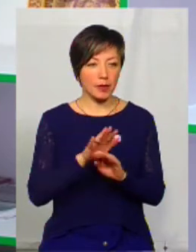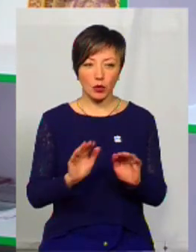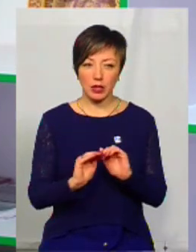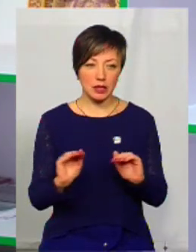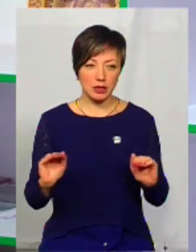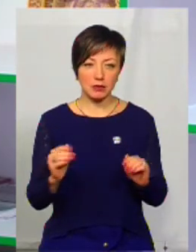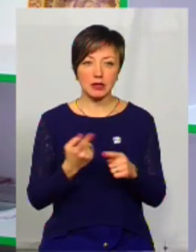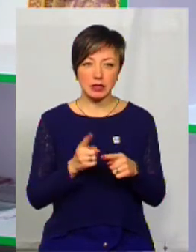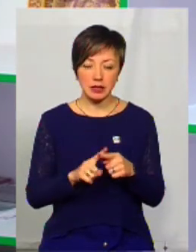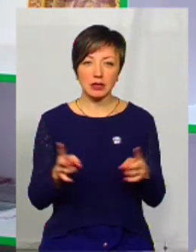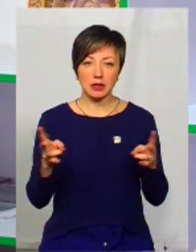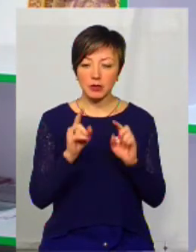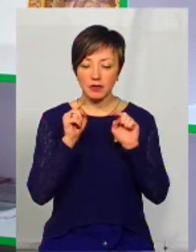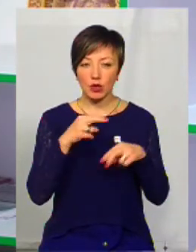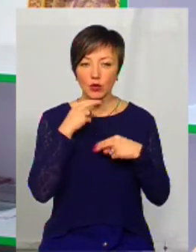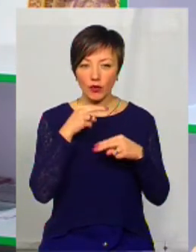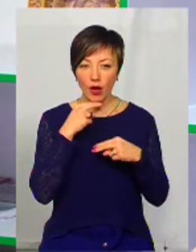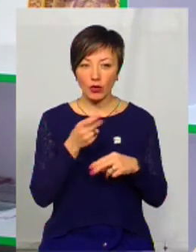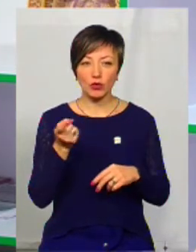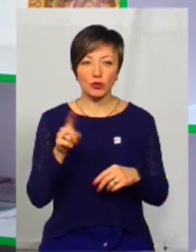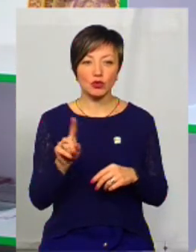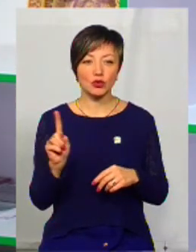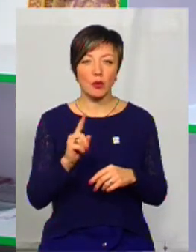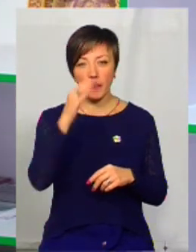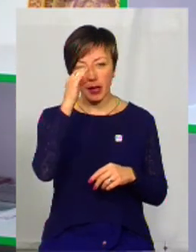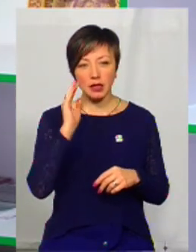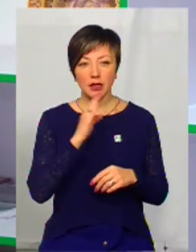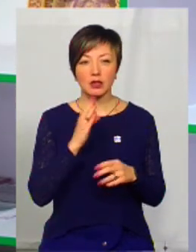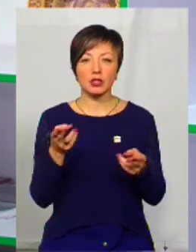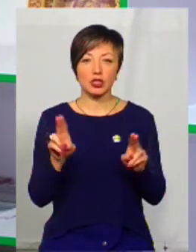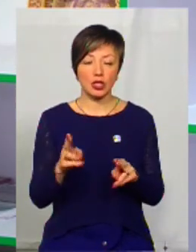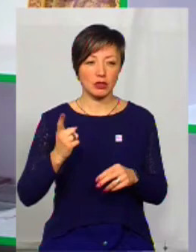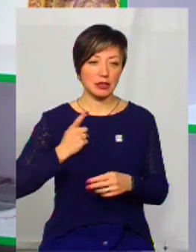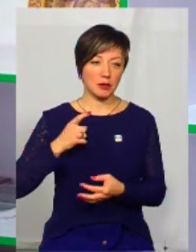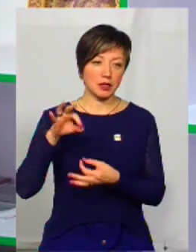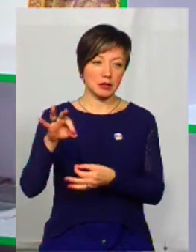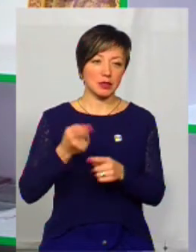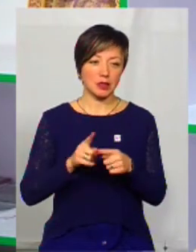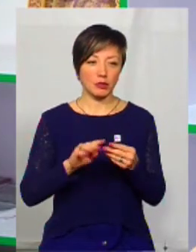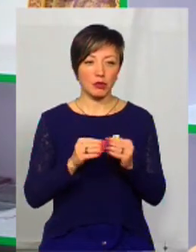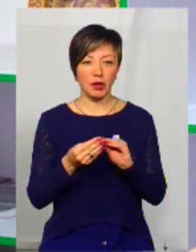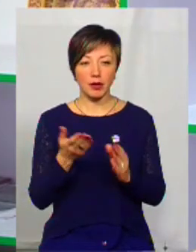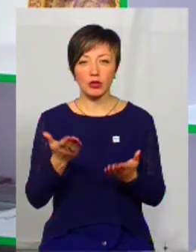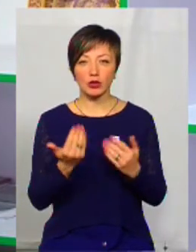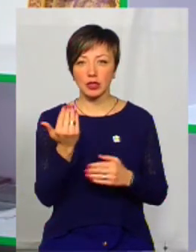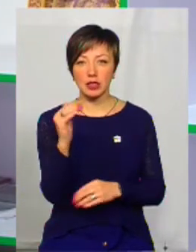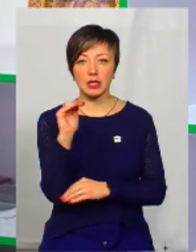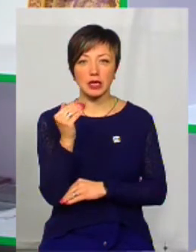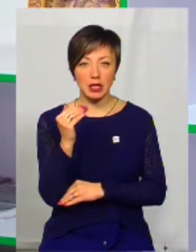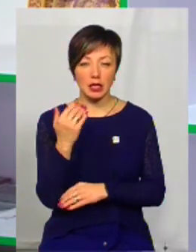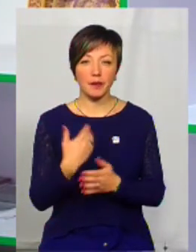дітям. На це також треба звертати увагу, тому що батьки лишаються сам на сам з цією проблемою, якщо їхня